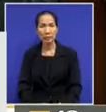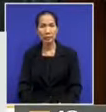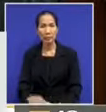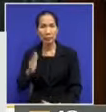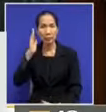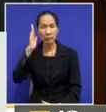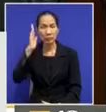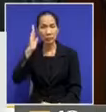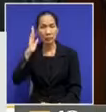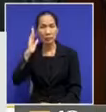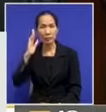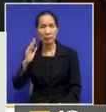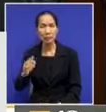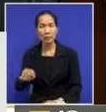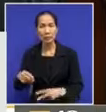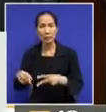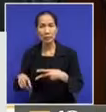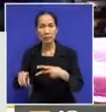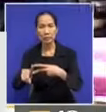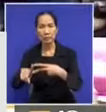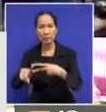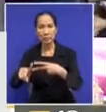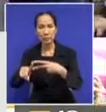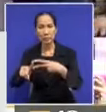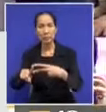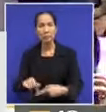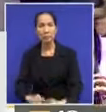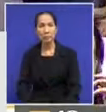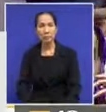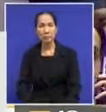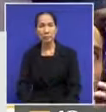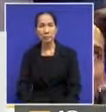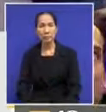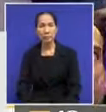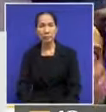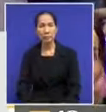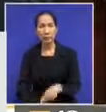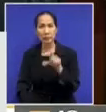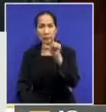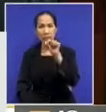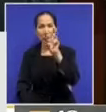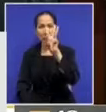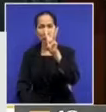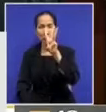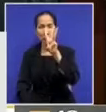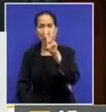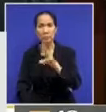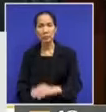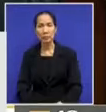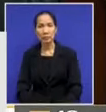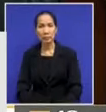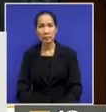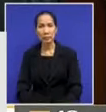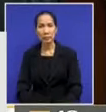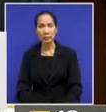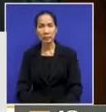ลุนโหสกุล นายธนาธรจึงรุ่งเรืองกิจครับ 26